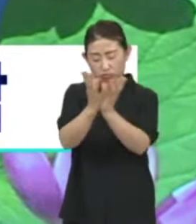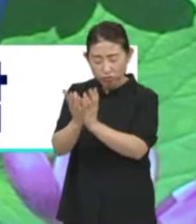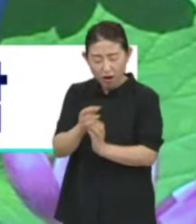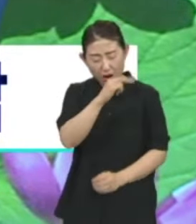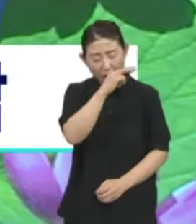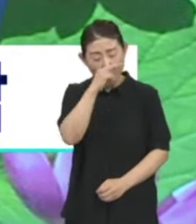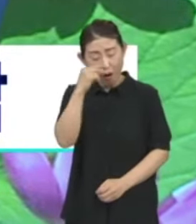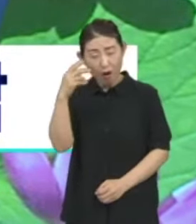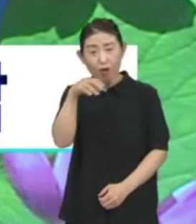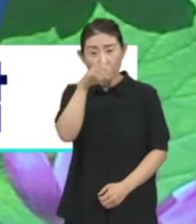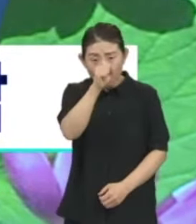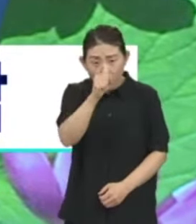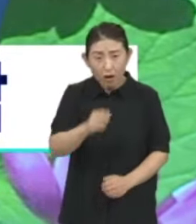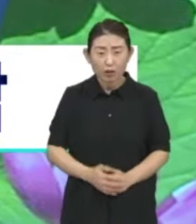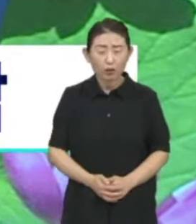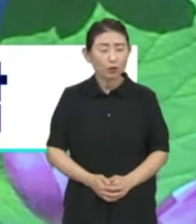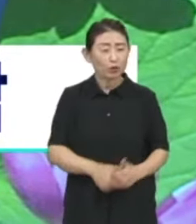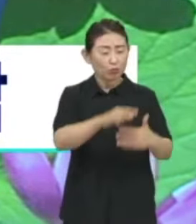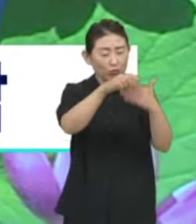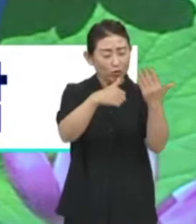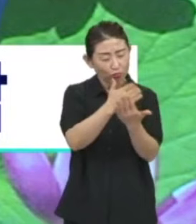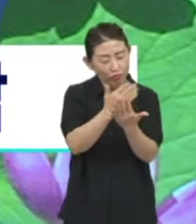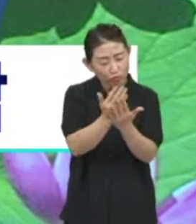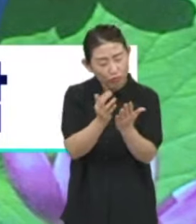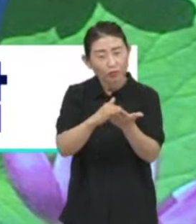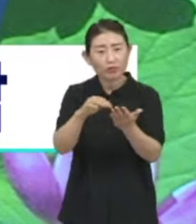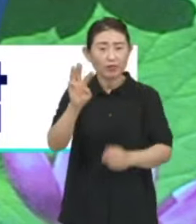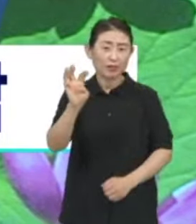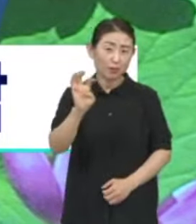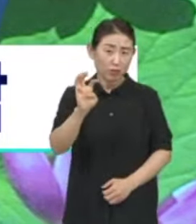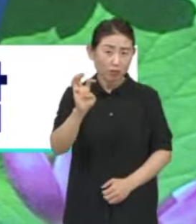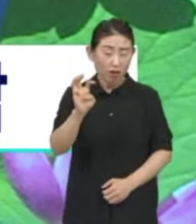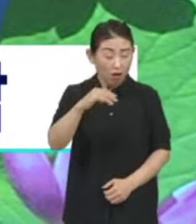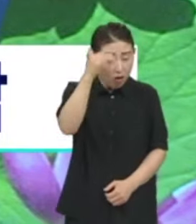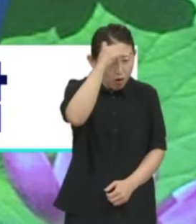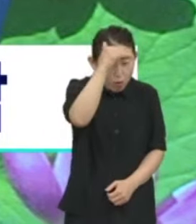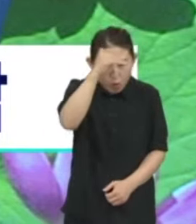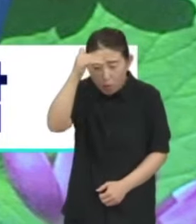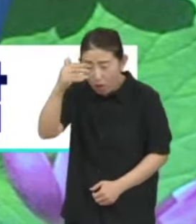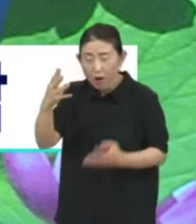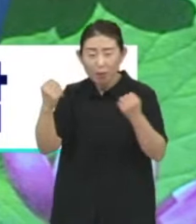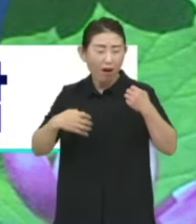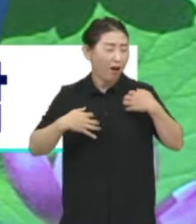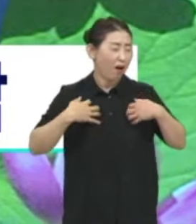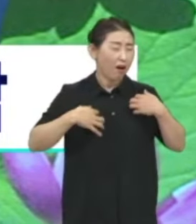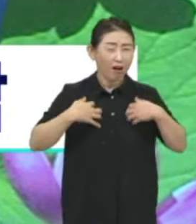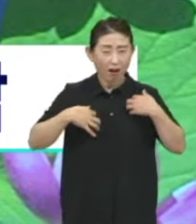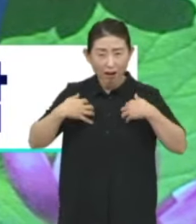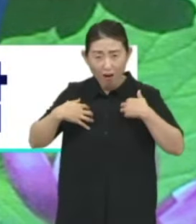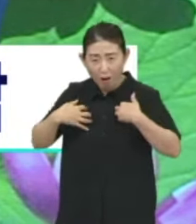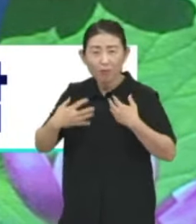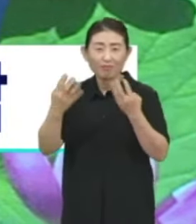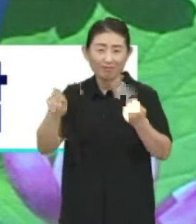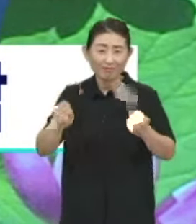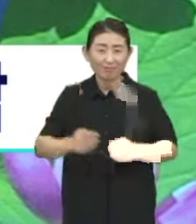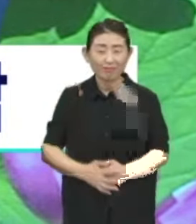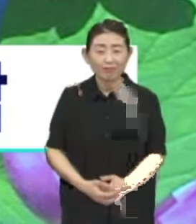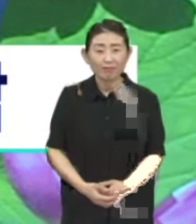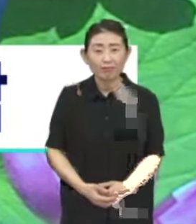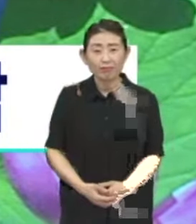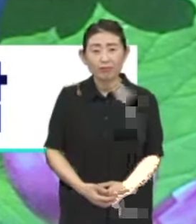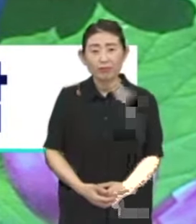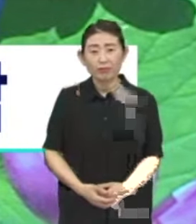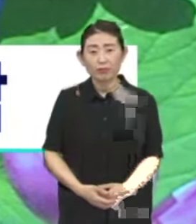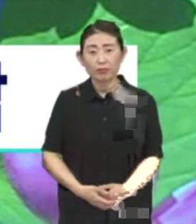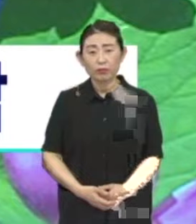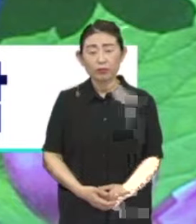연꽃의 향기와 자태 속에 30여 개의 다양한 프로그램들이 풍성한 볼거리와 즐길거리를 선보입니다. 김진석 기자가